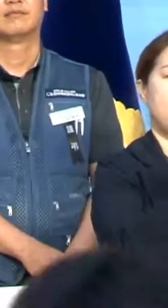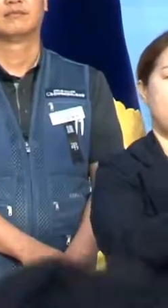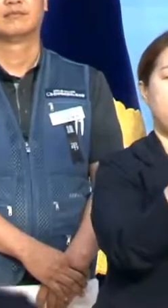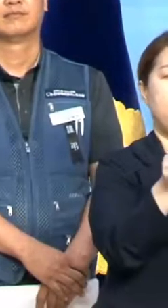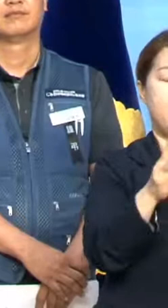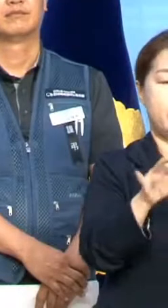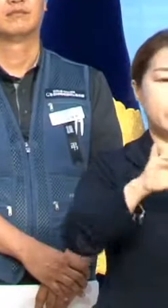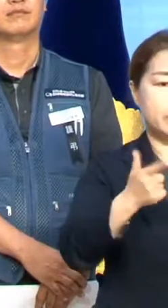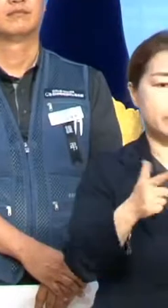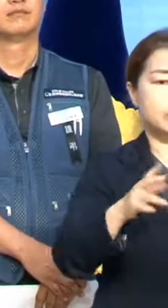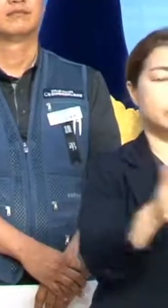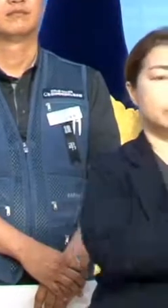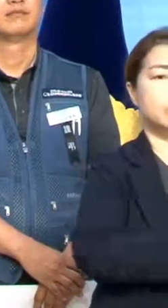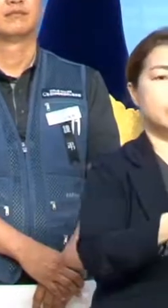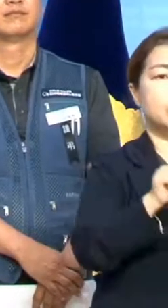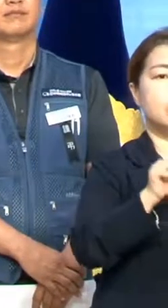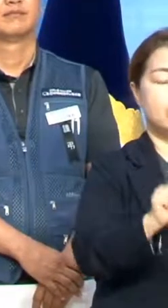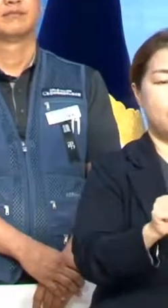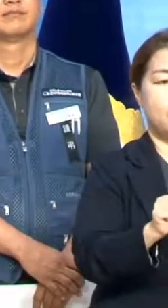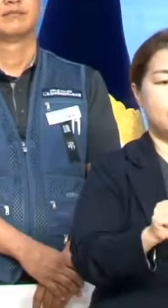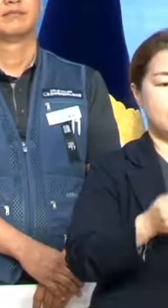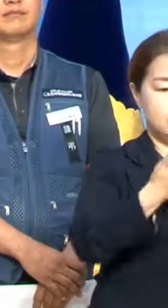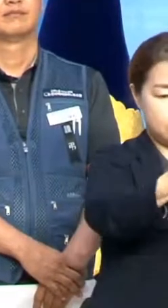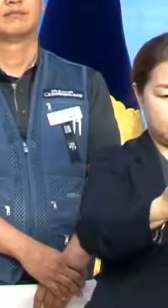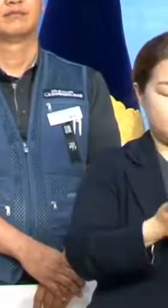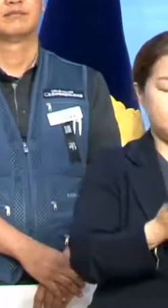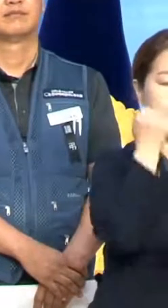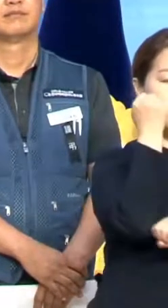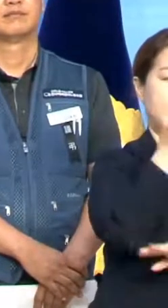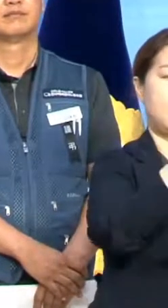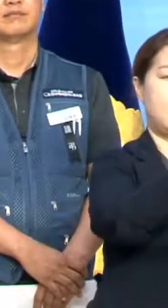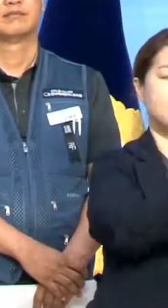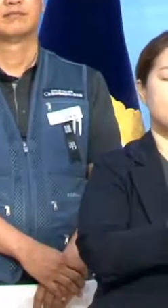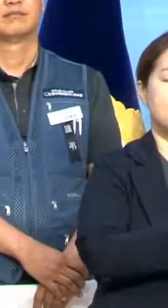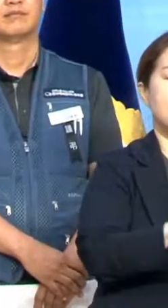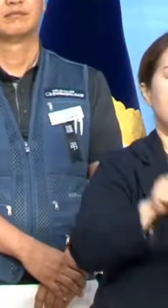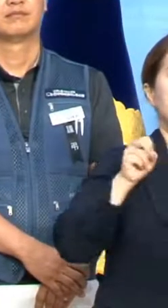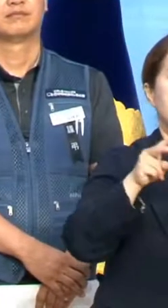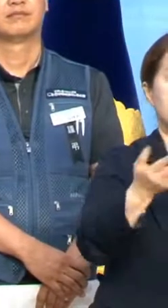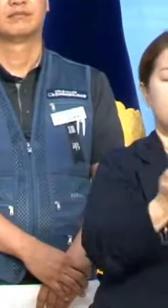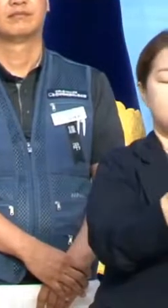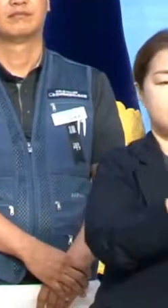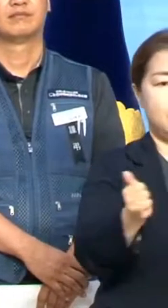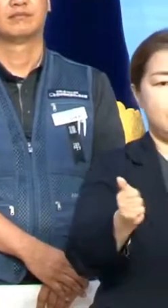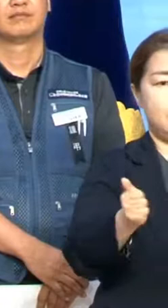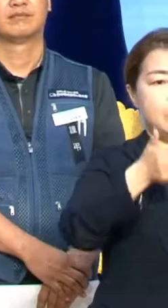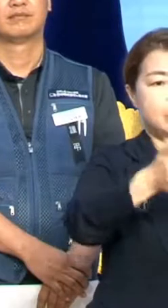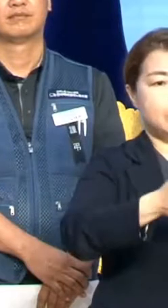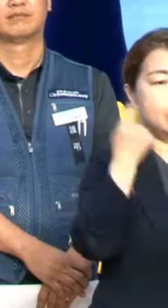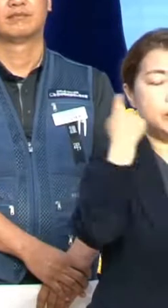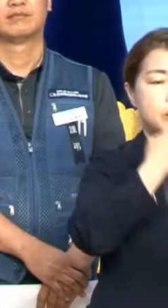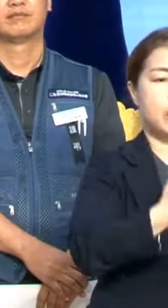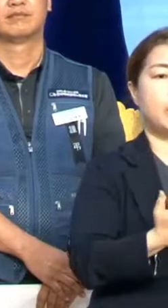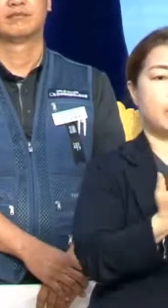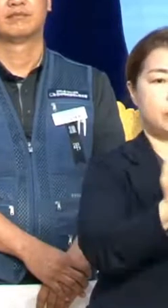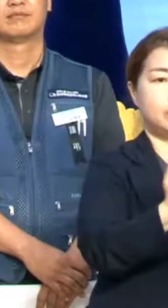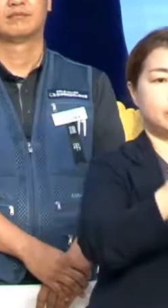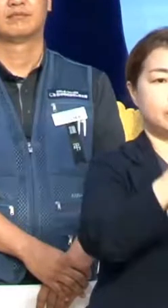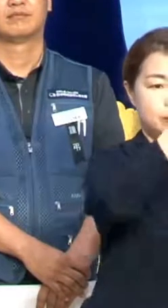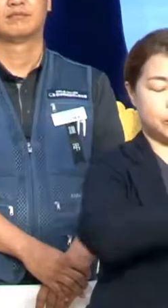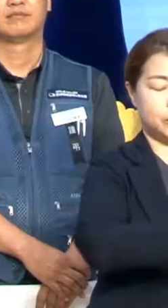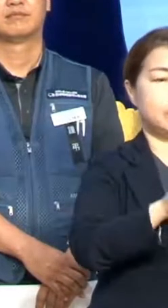사람만 더 목은 공단으로 부터 제출받은 자료를 바탕으로 택배 노동자 들의 산업재 현황에 대한 발표를 하는